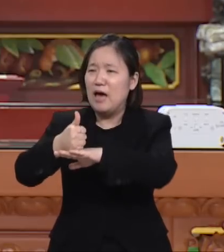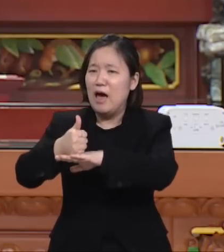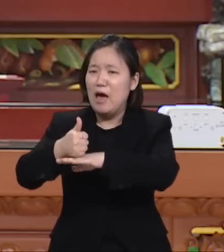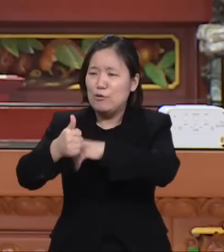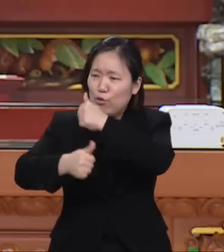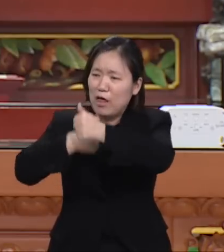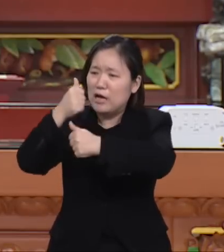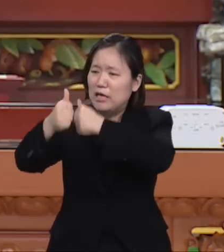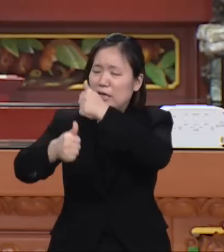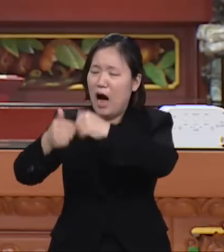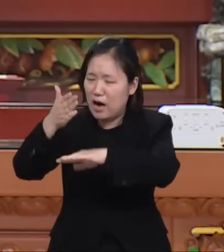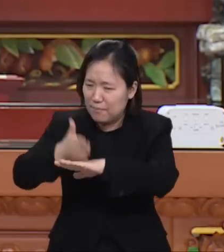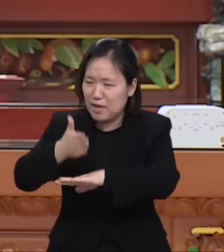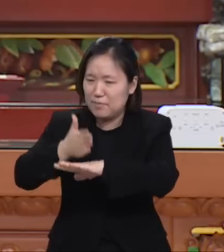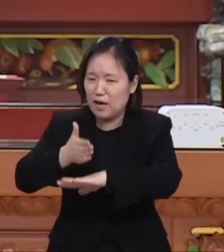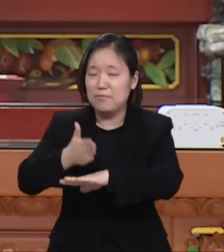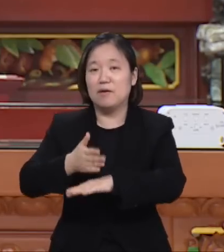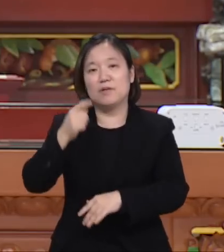하면서